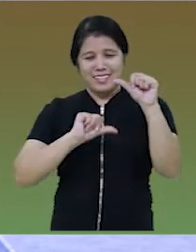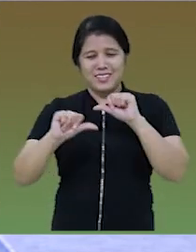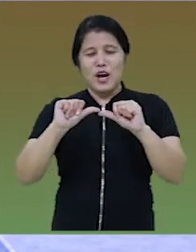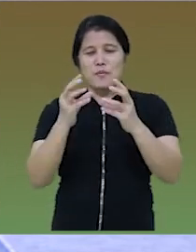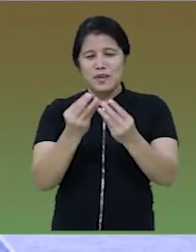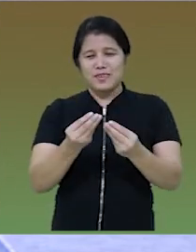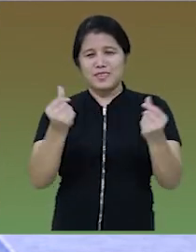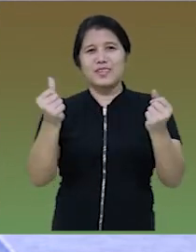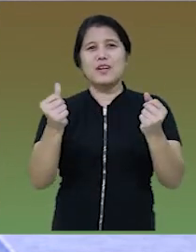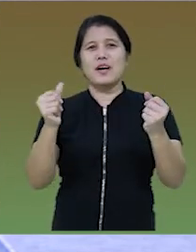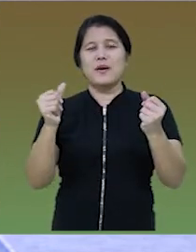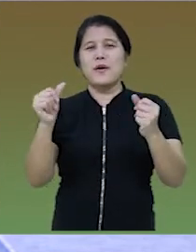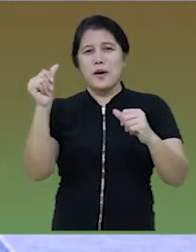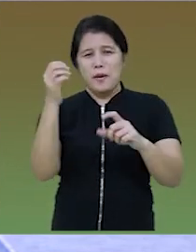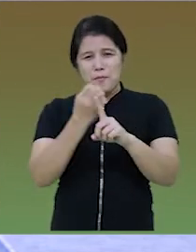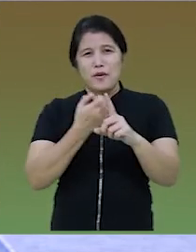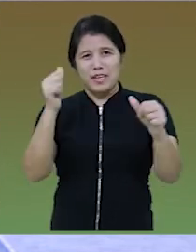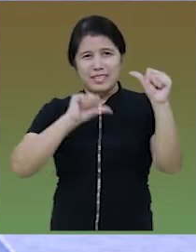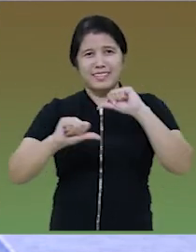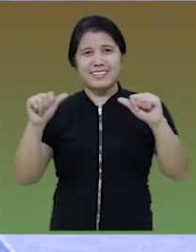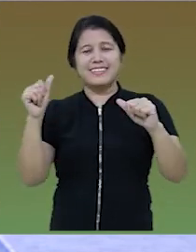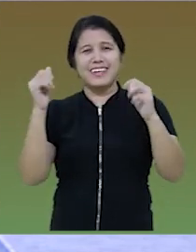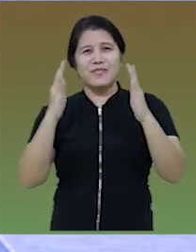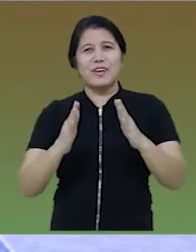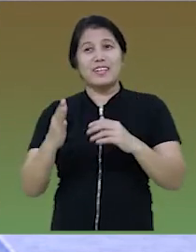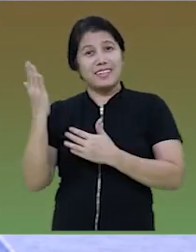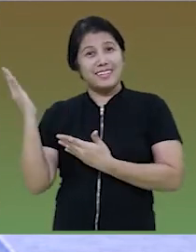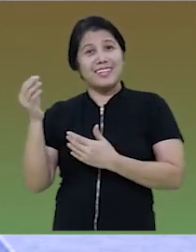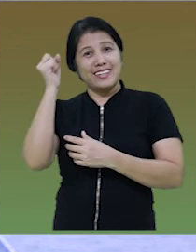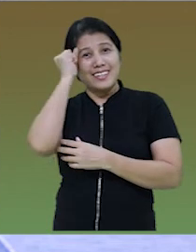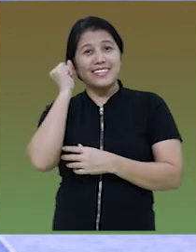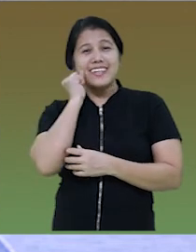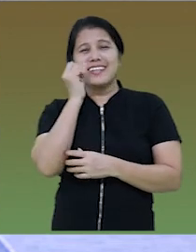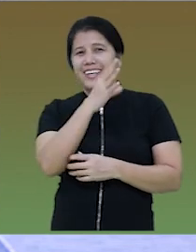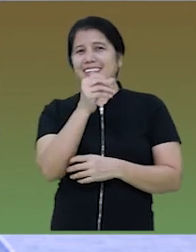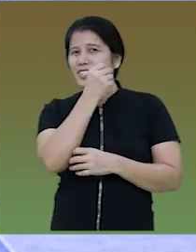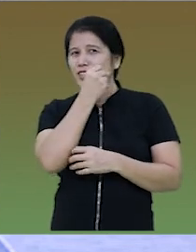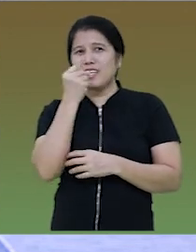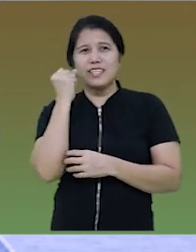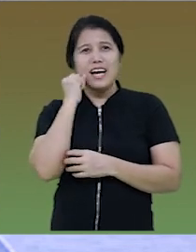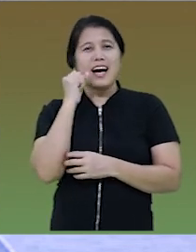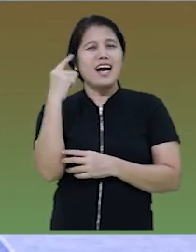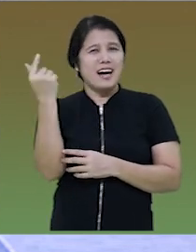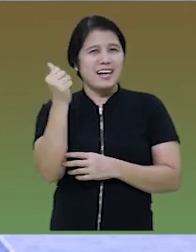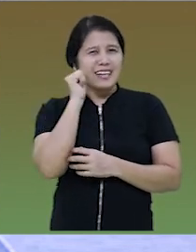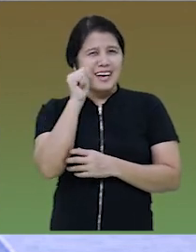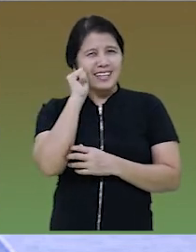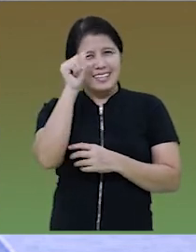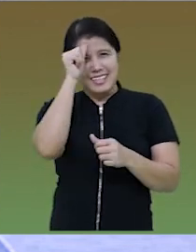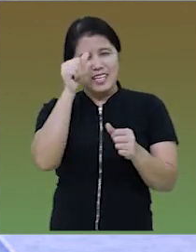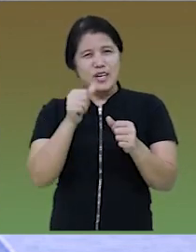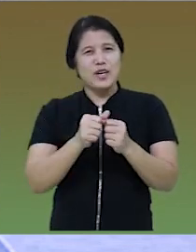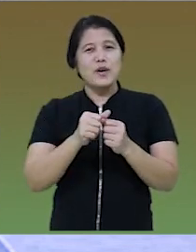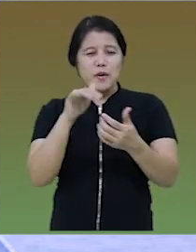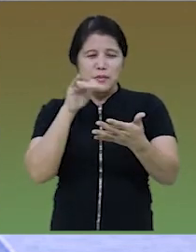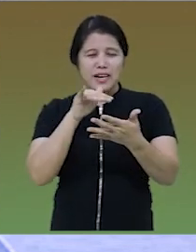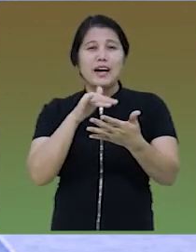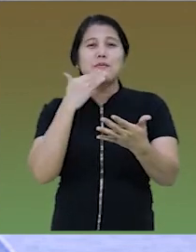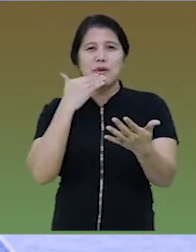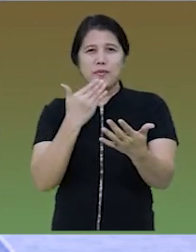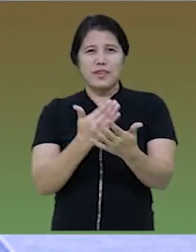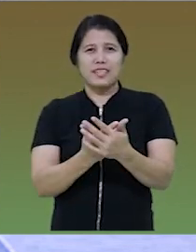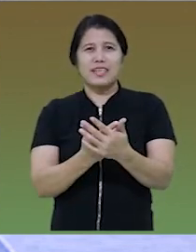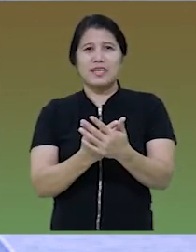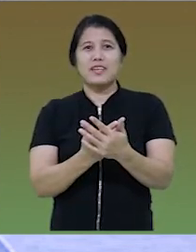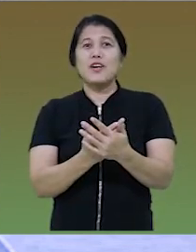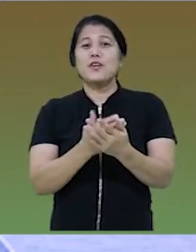at paglutas sa bawat aghamon. Ako si Shen. At ako naman si Sha. Laging tandaan, mag-aral ng mabuti